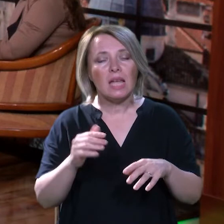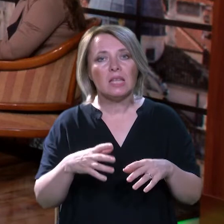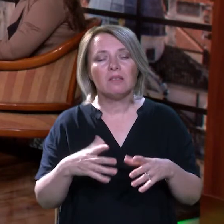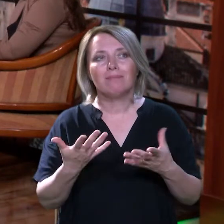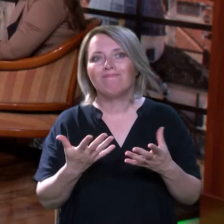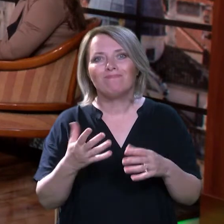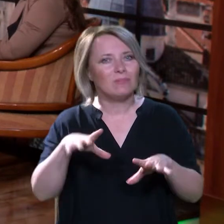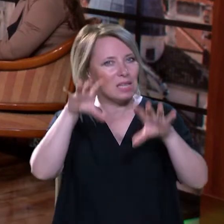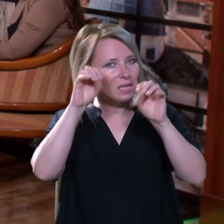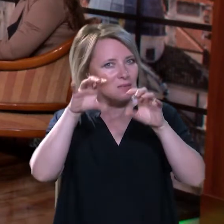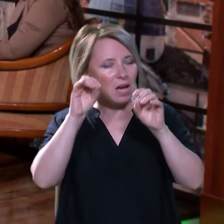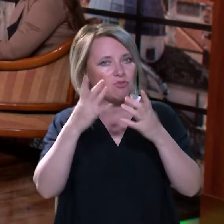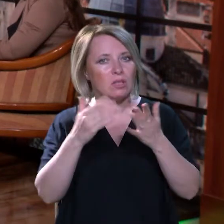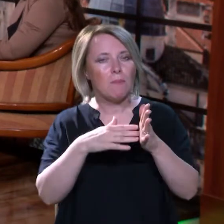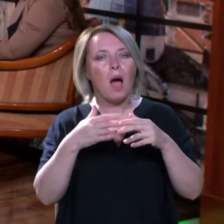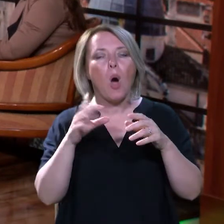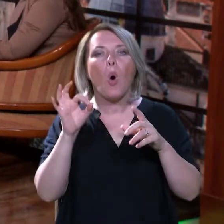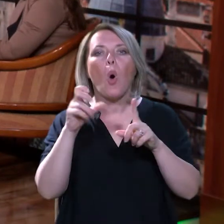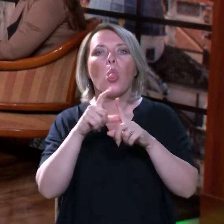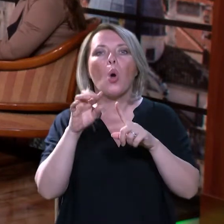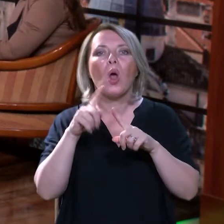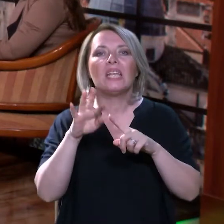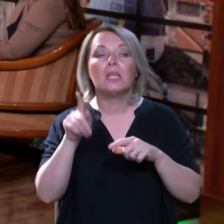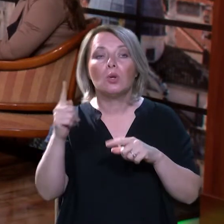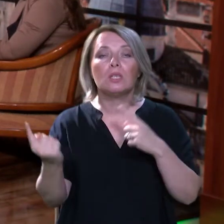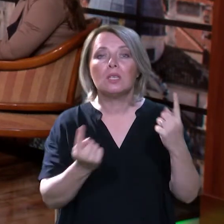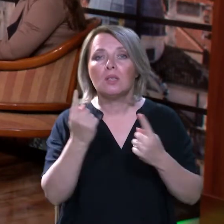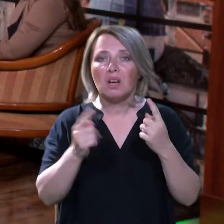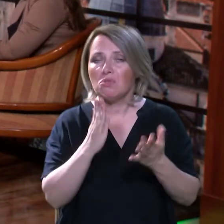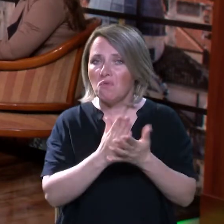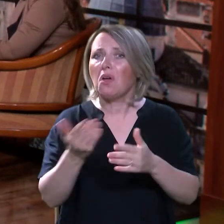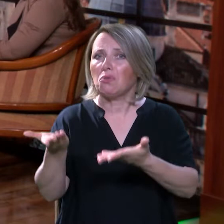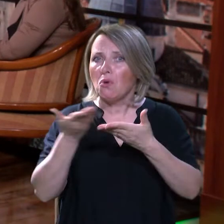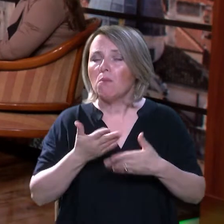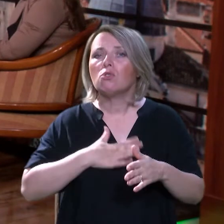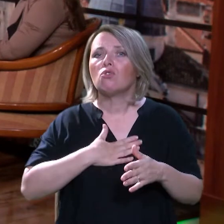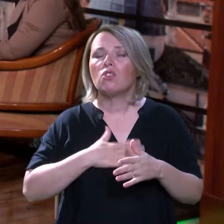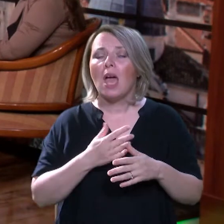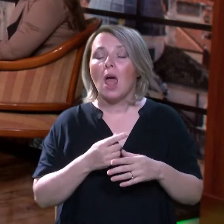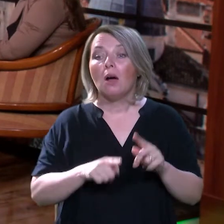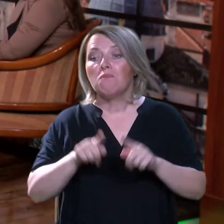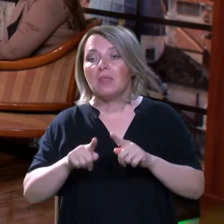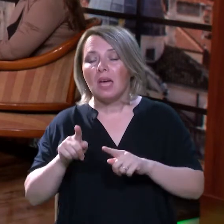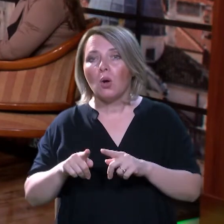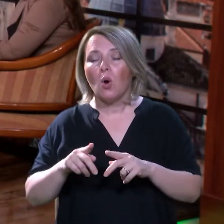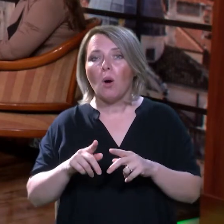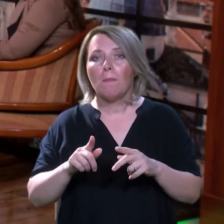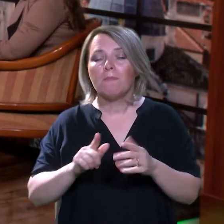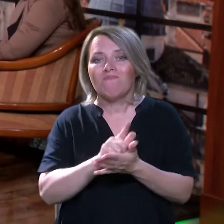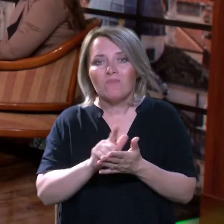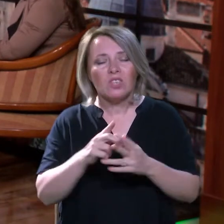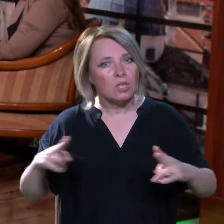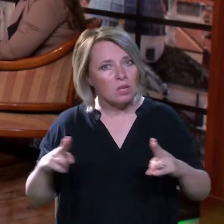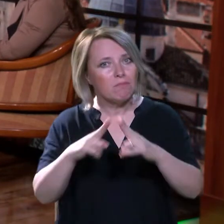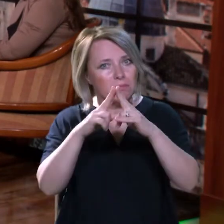stvara kapacitete da odoli toj frustraciji, jer mu je uvijek popušteno. A u nekom trenutku će se suočiti s time da okolina